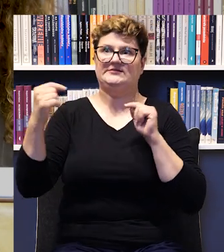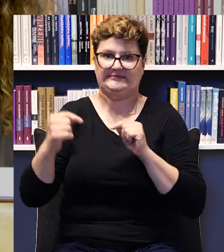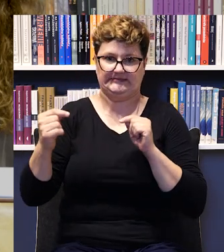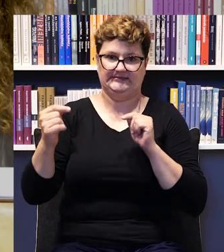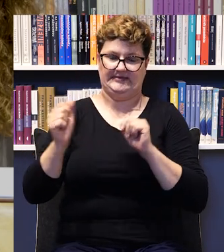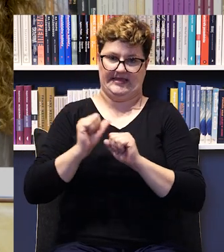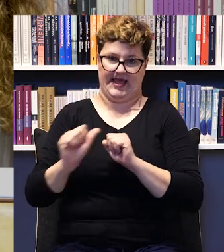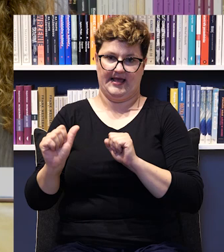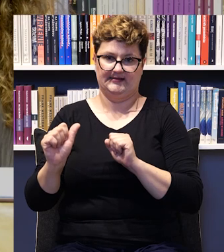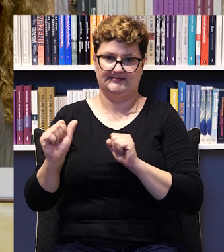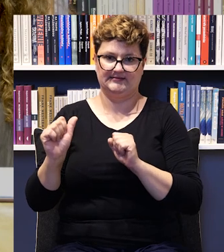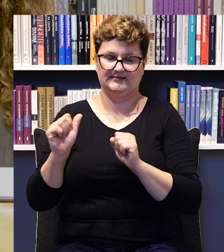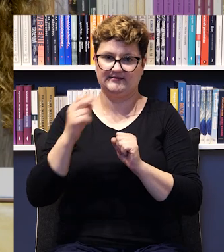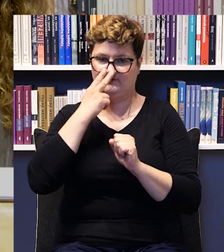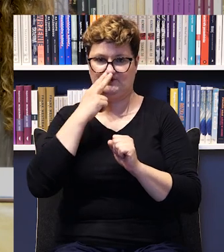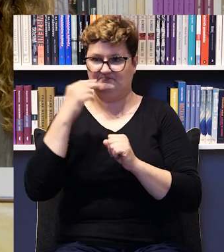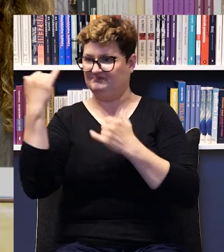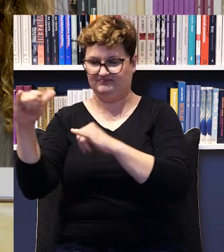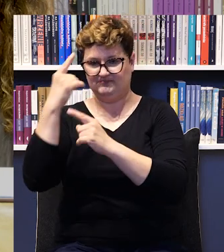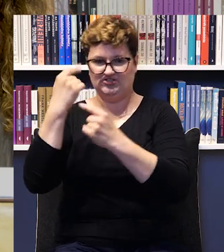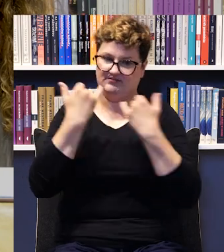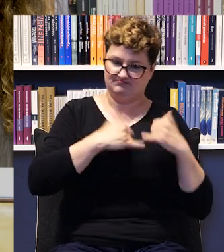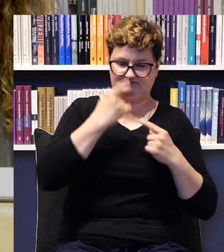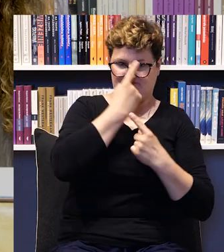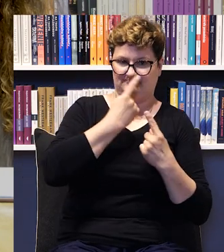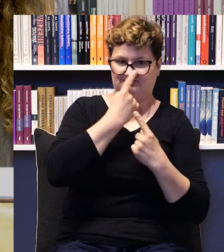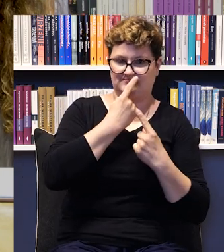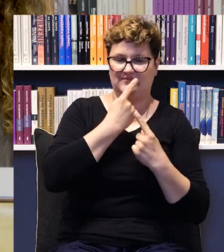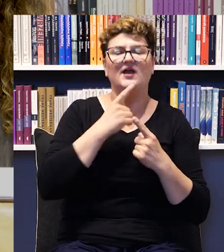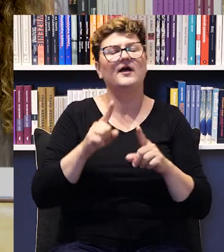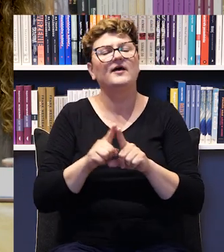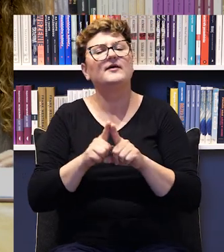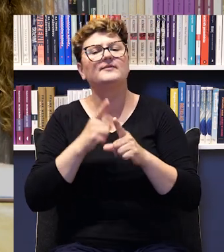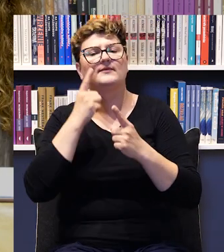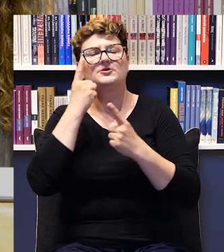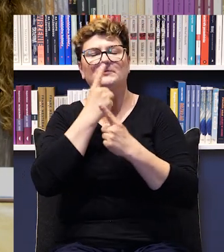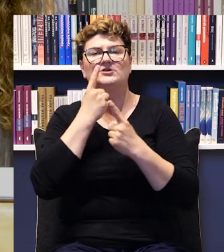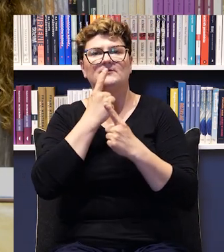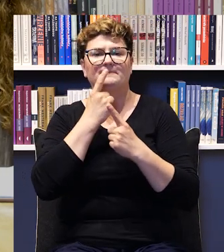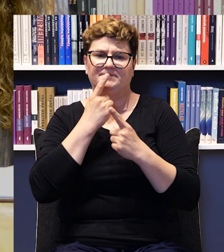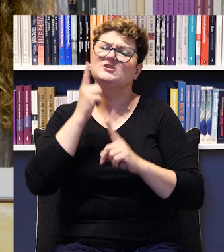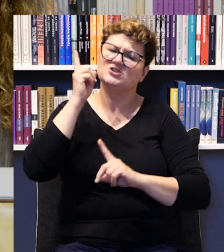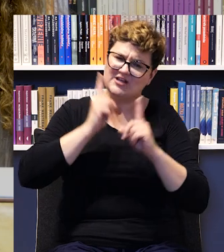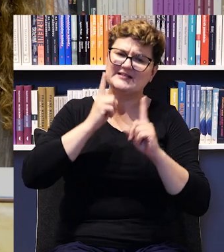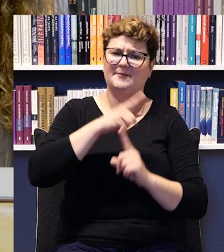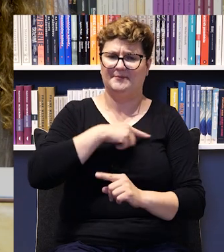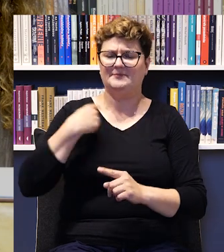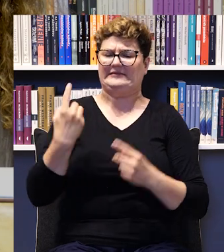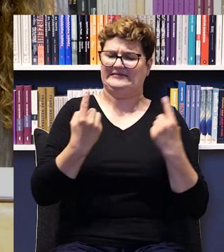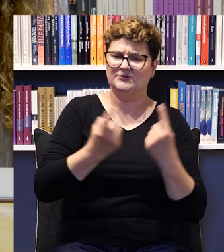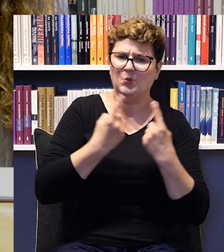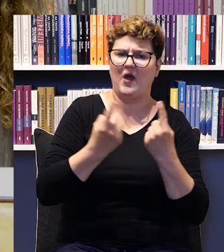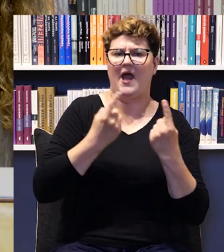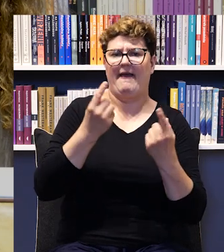jakby w zderzeniu tych dwóch perspektyw, ale też wydaje mi się też to, że czasem się znajdujemy w sytuacjach, w